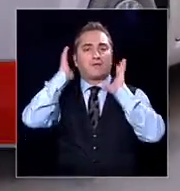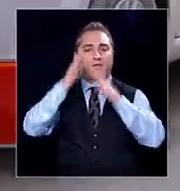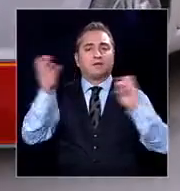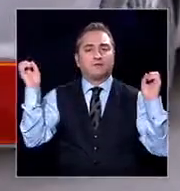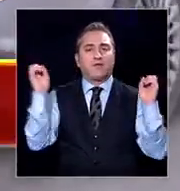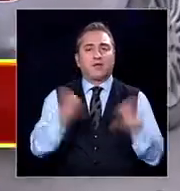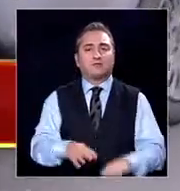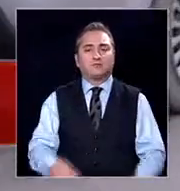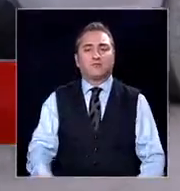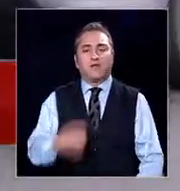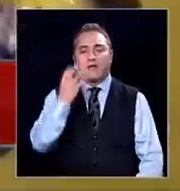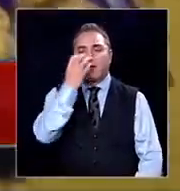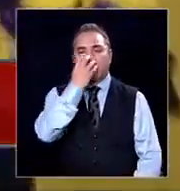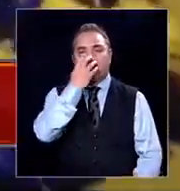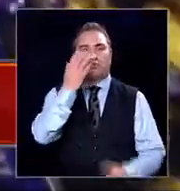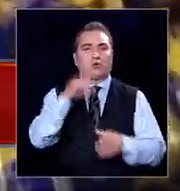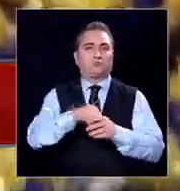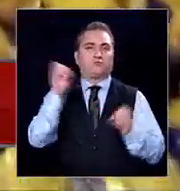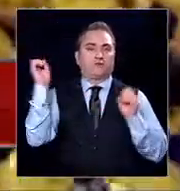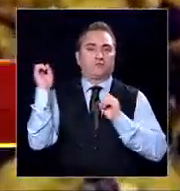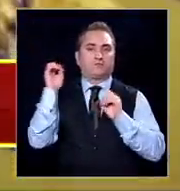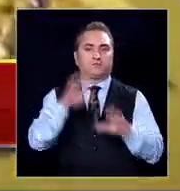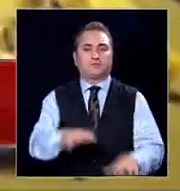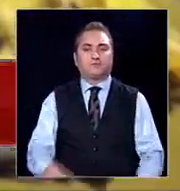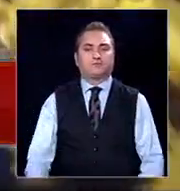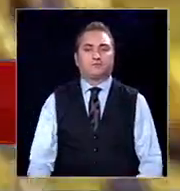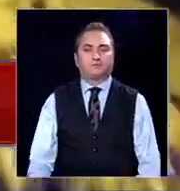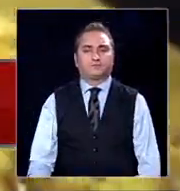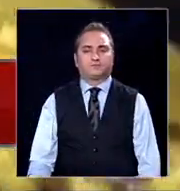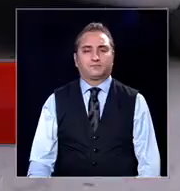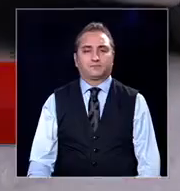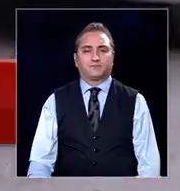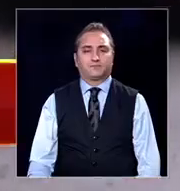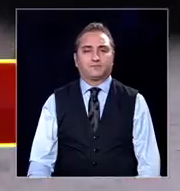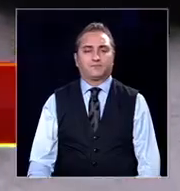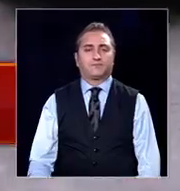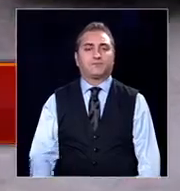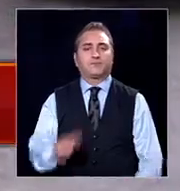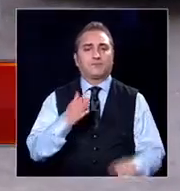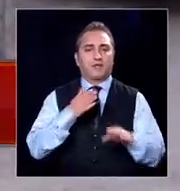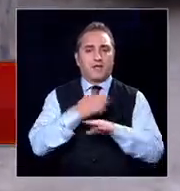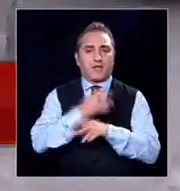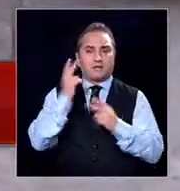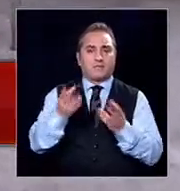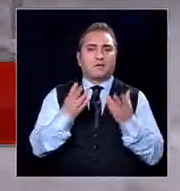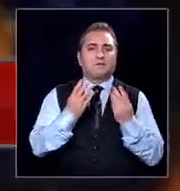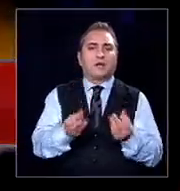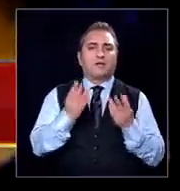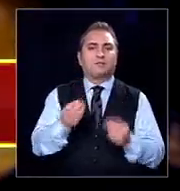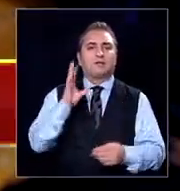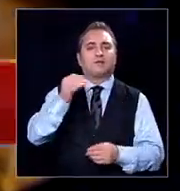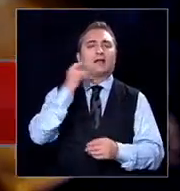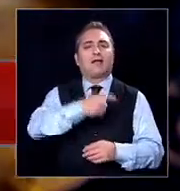bu çöp konteynerlerine atıldı. Gördükçe içim acıyor ya. Ne olacak şimdi bu ekmekler? Üstelik o ekmekler taptazeydi